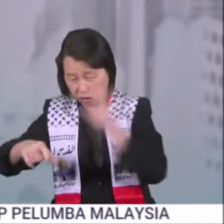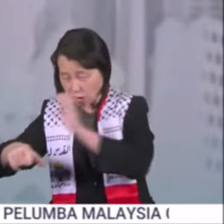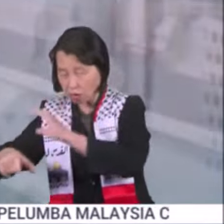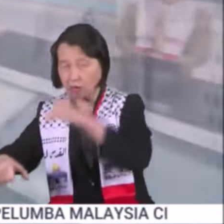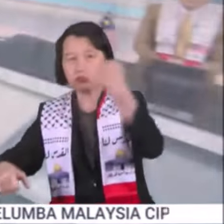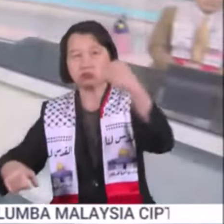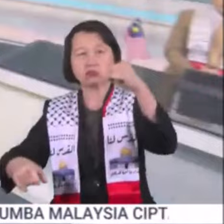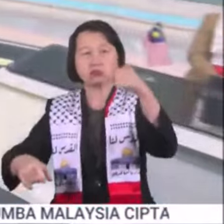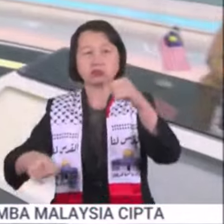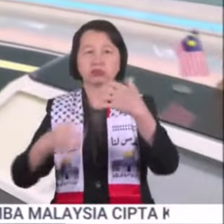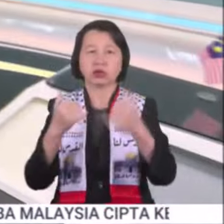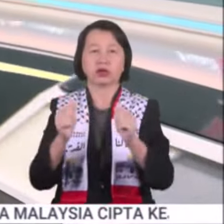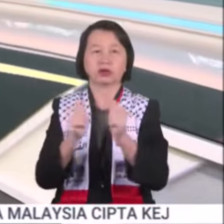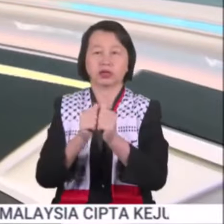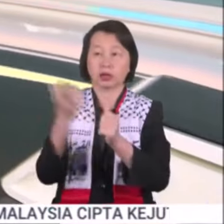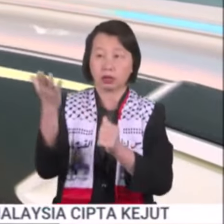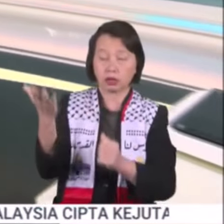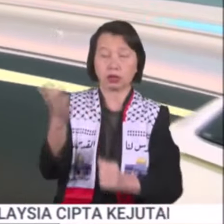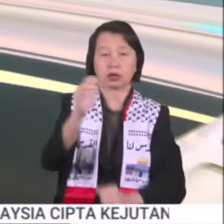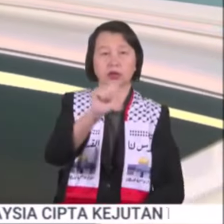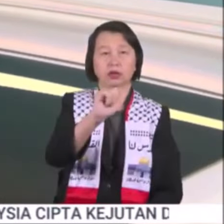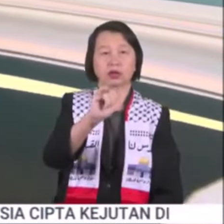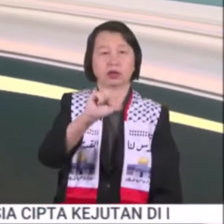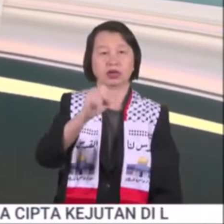bersama Aisyah Hisham.